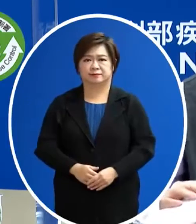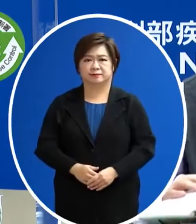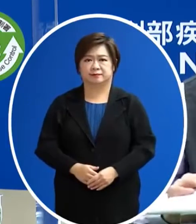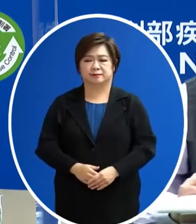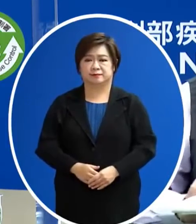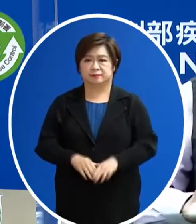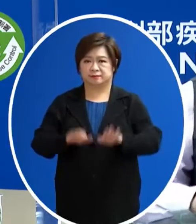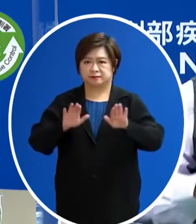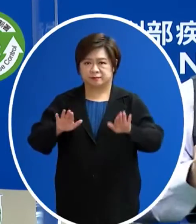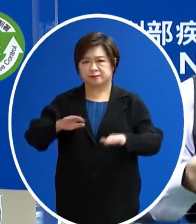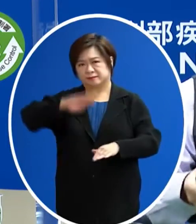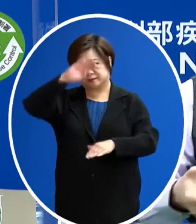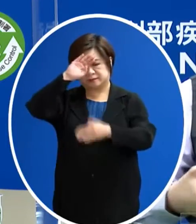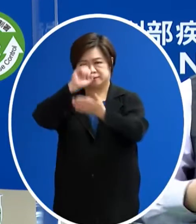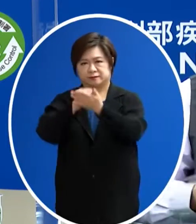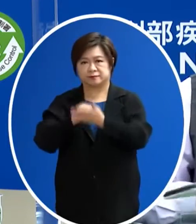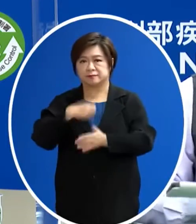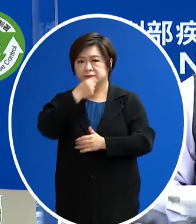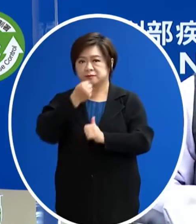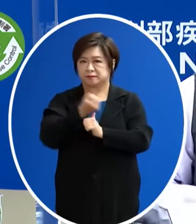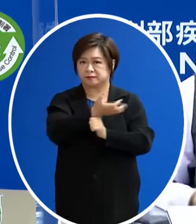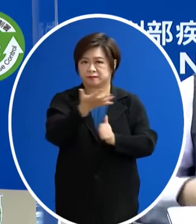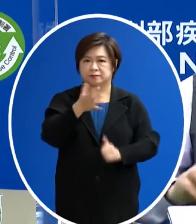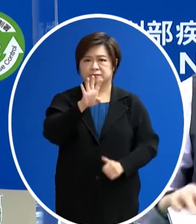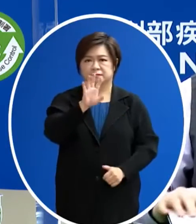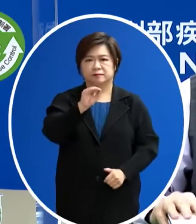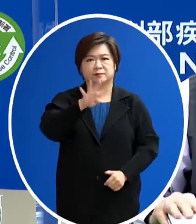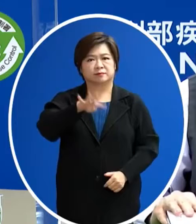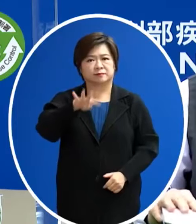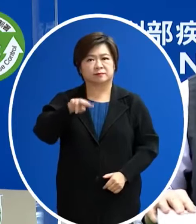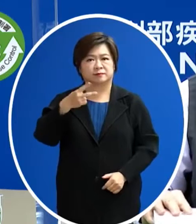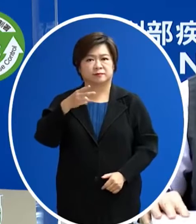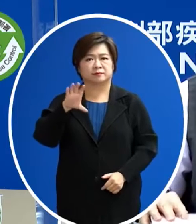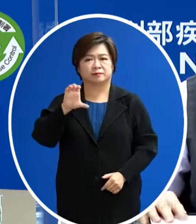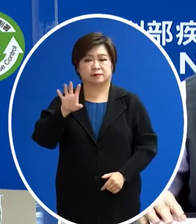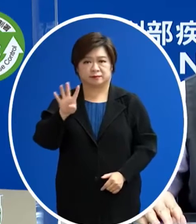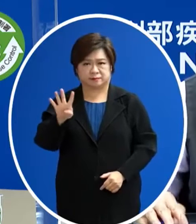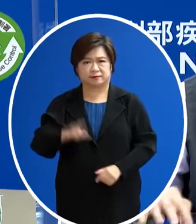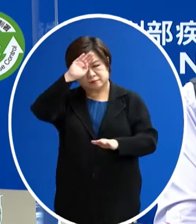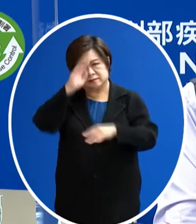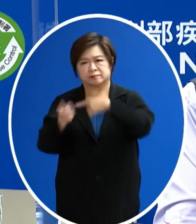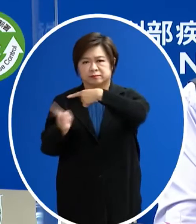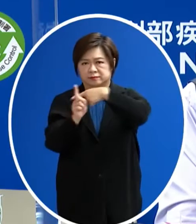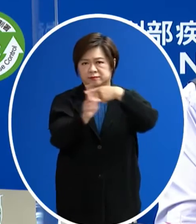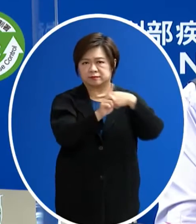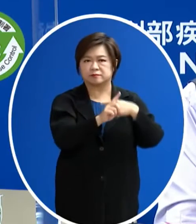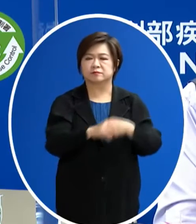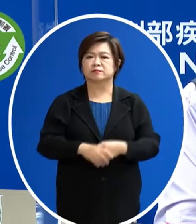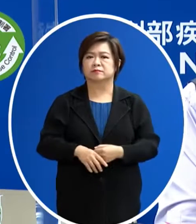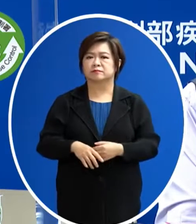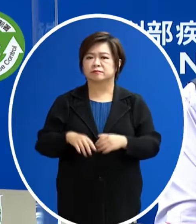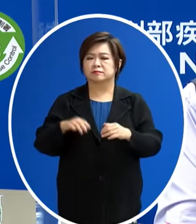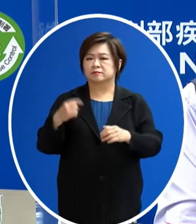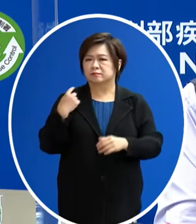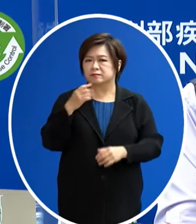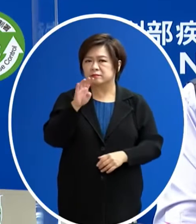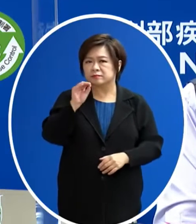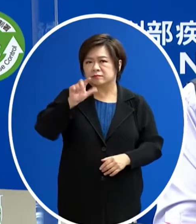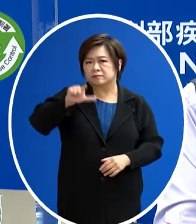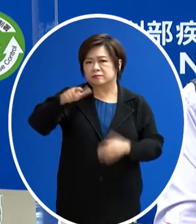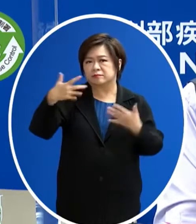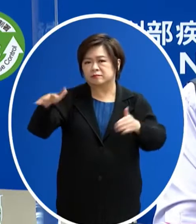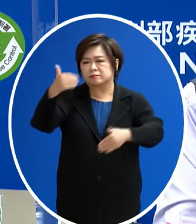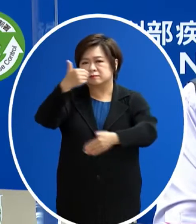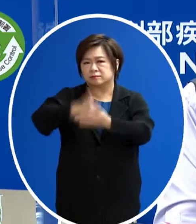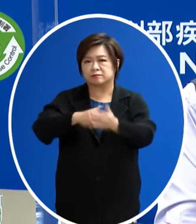那今天我们确定的病例数，本土病例是44,294，昨天大概46,000多，哦，大概